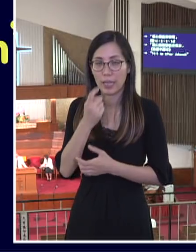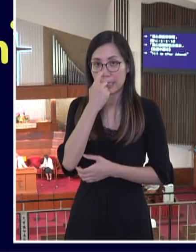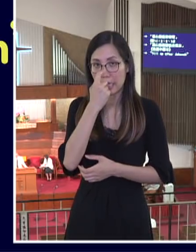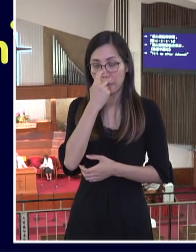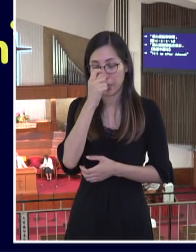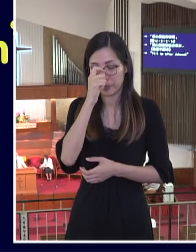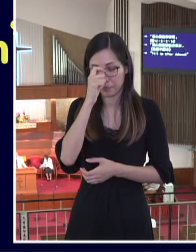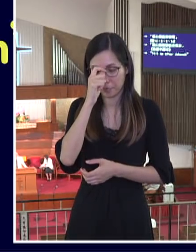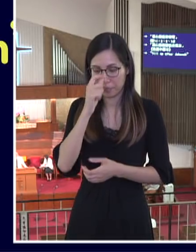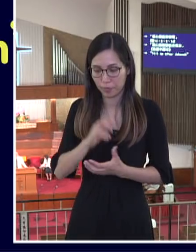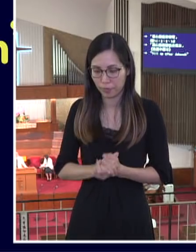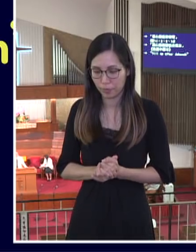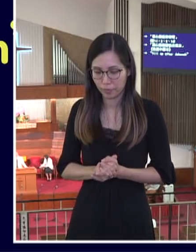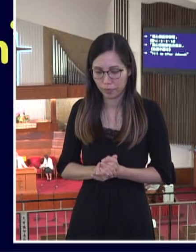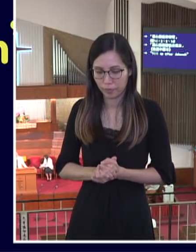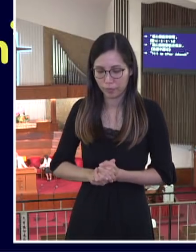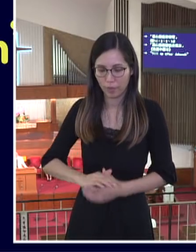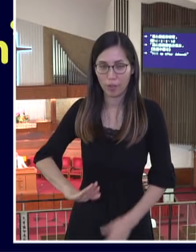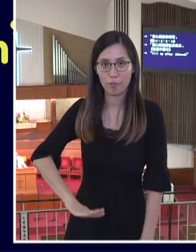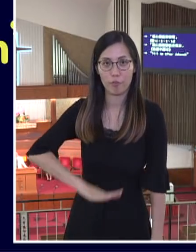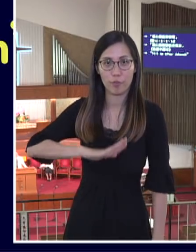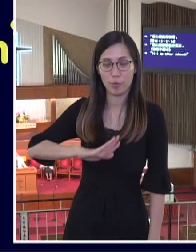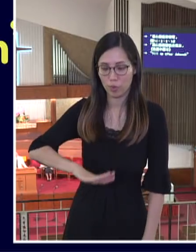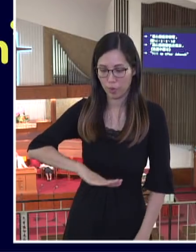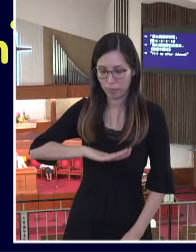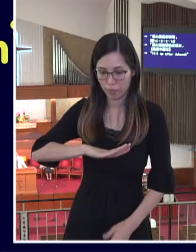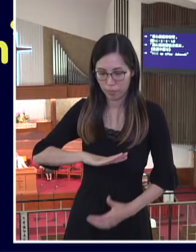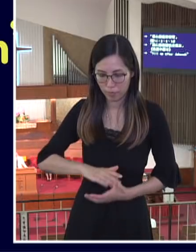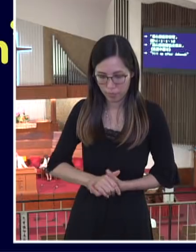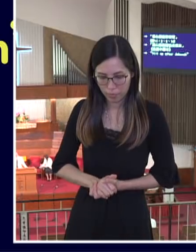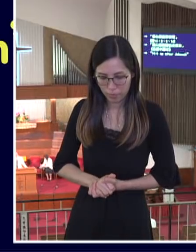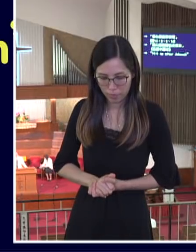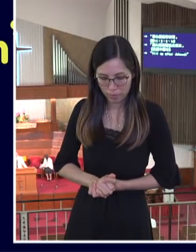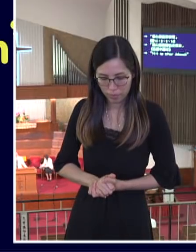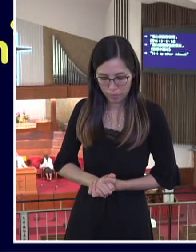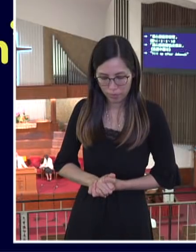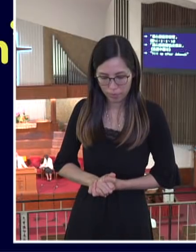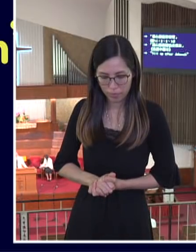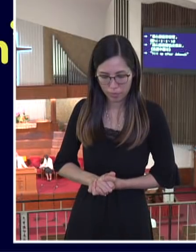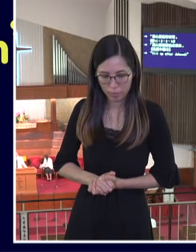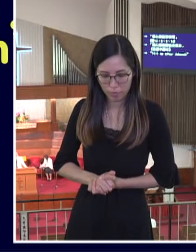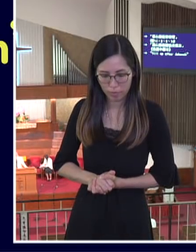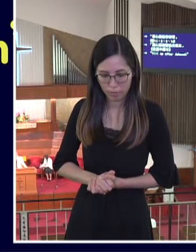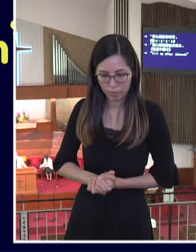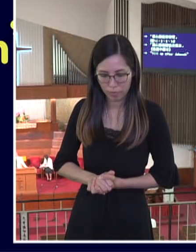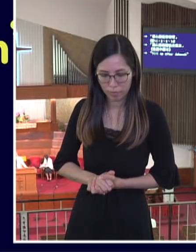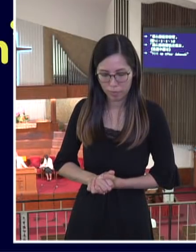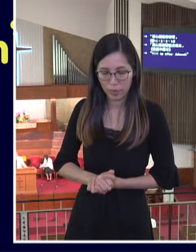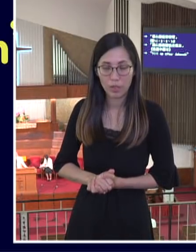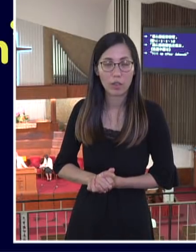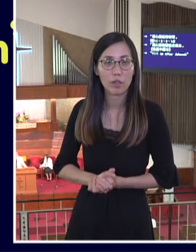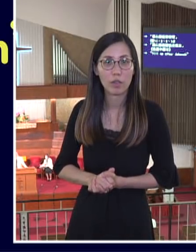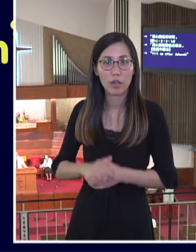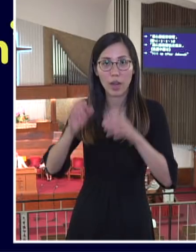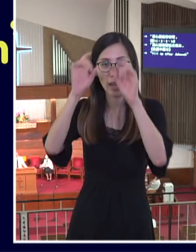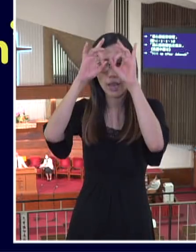这个英文就是讲 fill up after Jehovah， 其实这个是比较上更加接近希伯来文的，